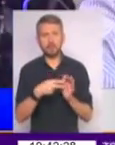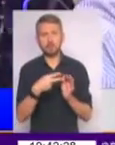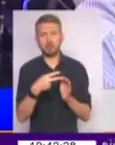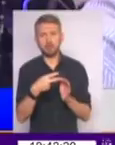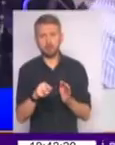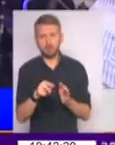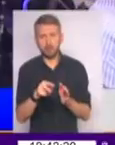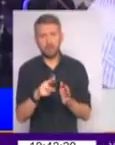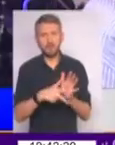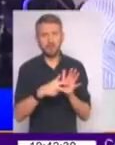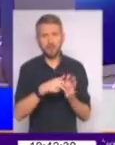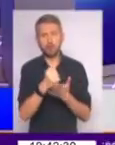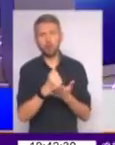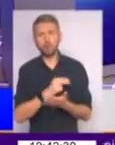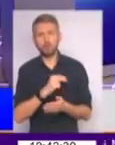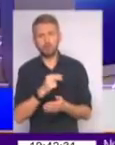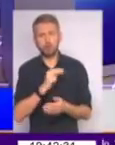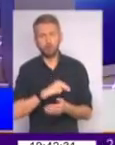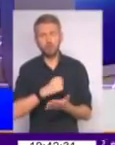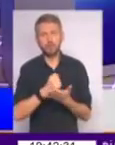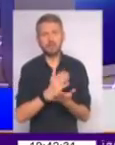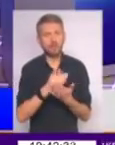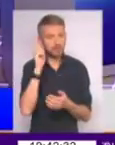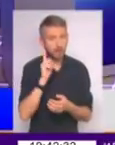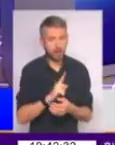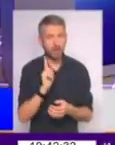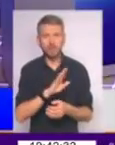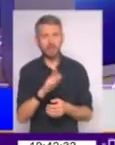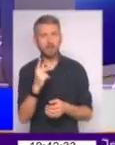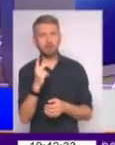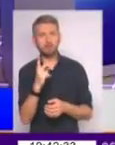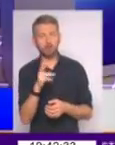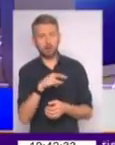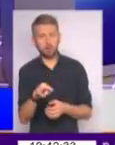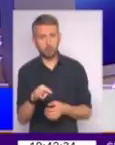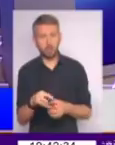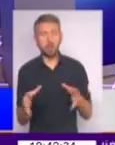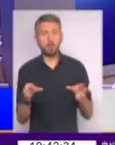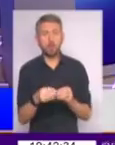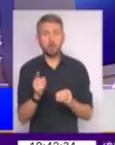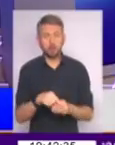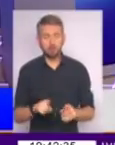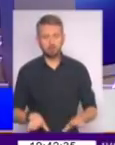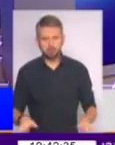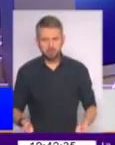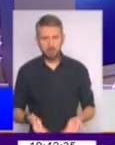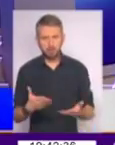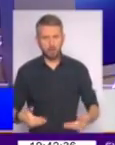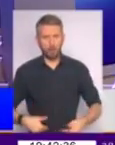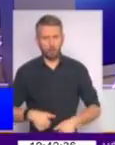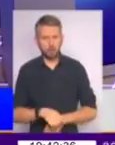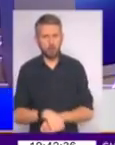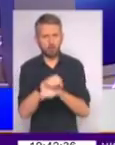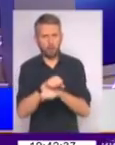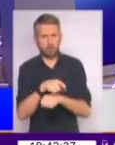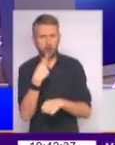в Європу ще не можна їхати. І поряд з тим піднімається голодний бунт, які кажуть, на, що така